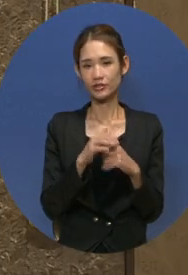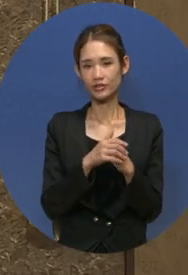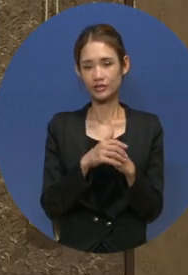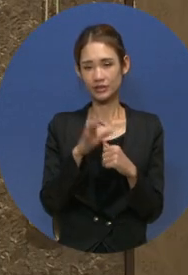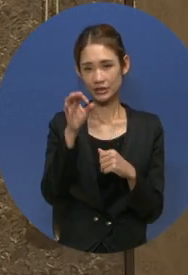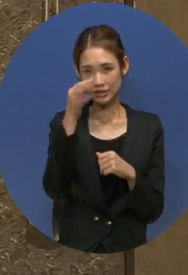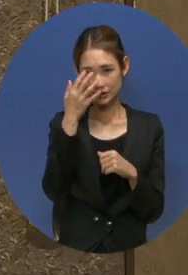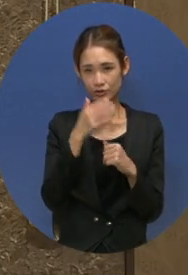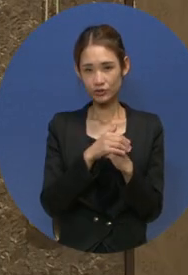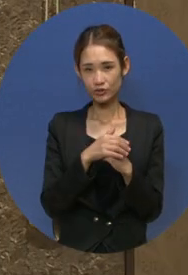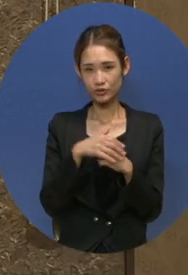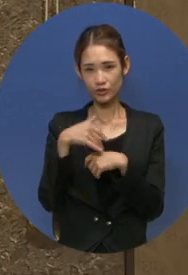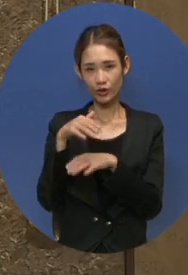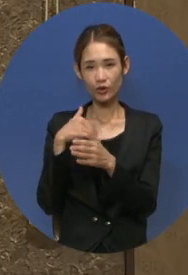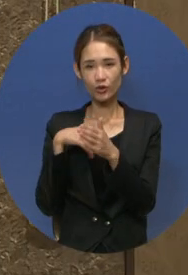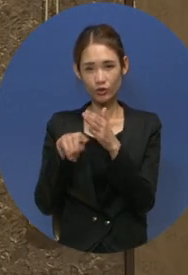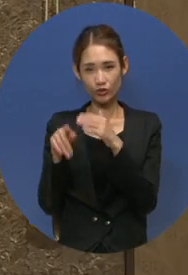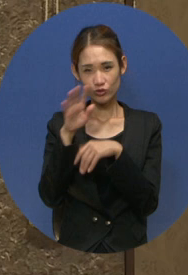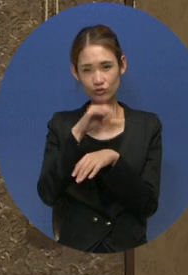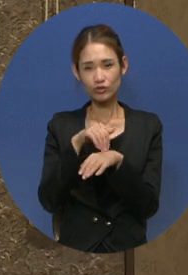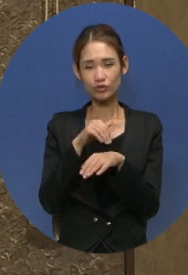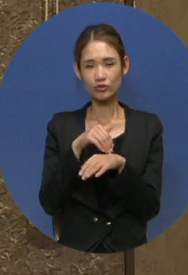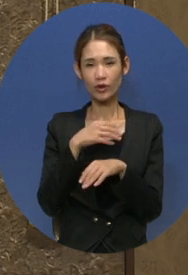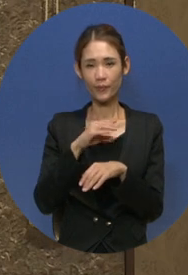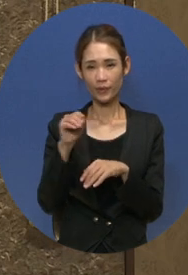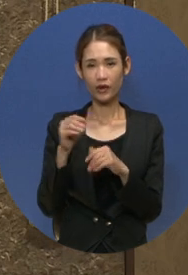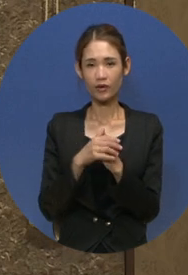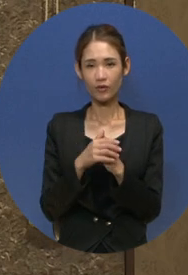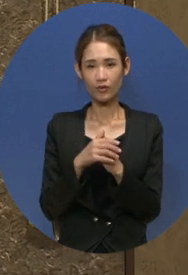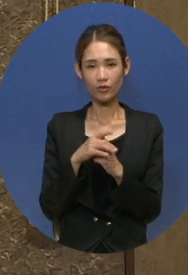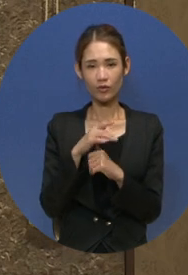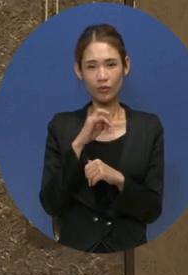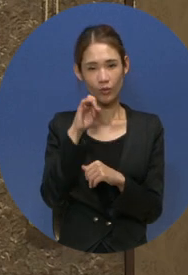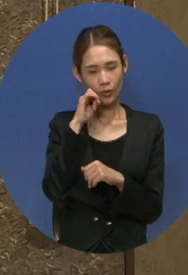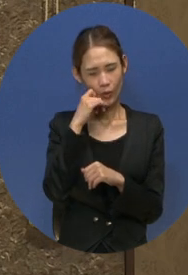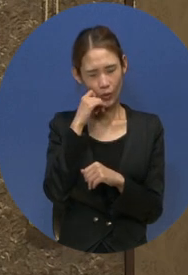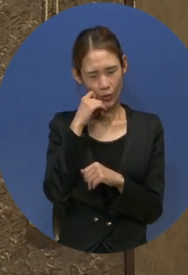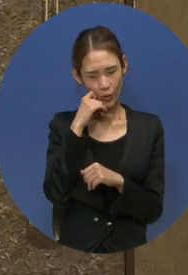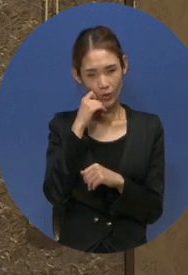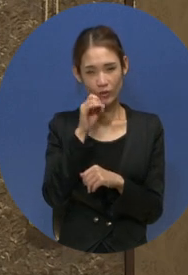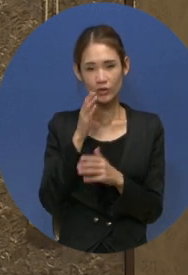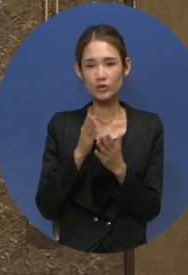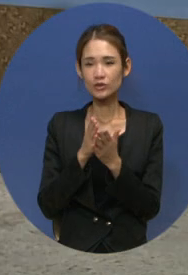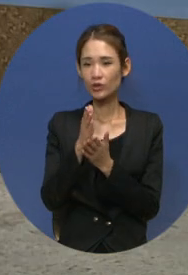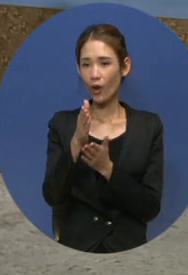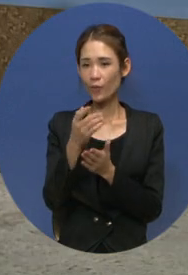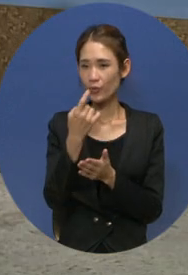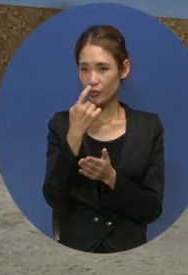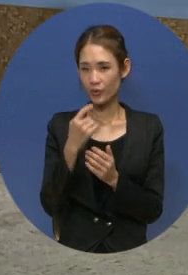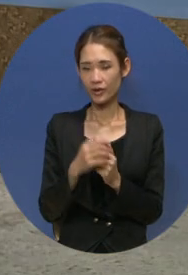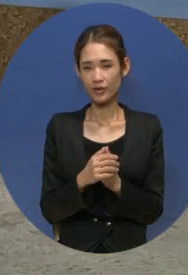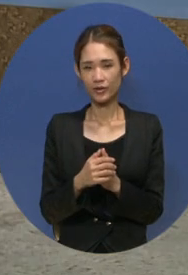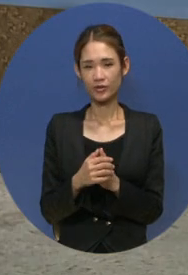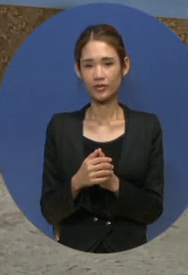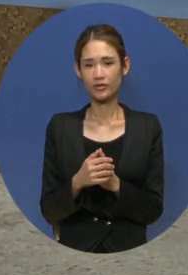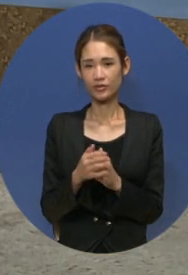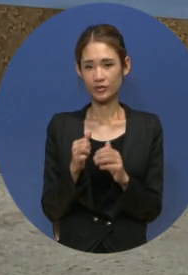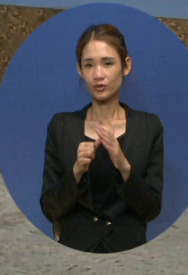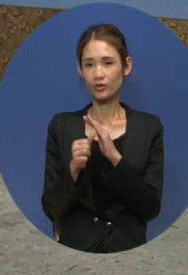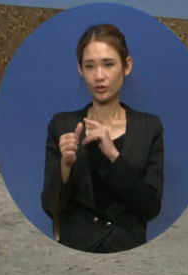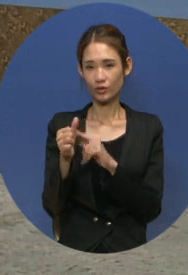기술 훈련, 전지 훈련도 가거든요. 굉장히 어려운 훈련들을, 정말 전문적으로 그럼요, 배우게 되네요.